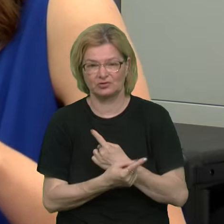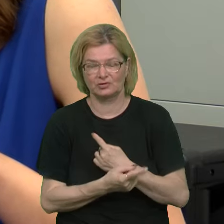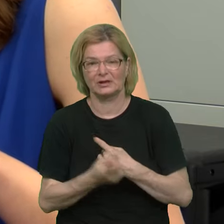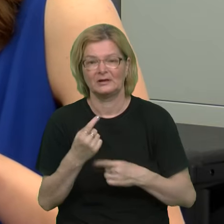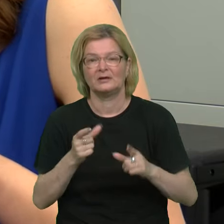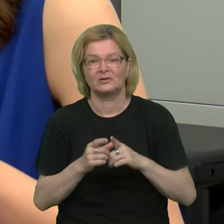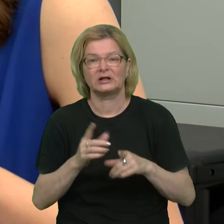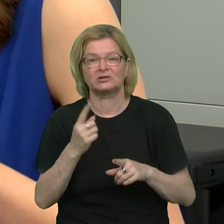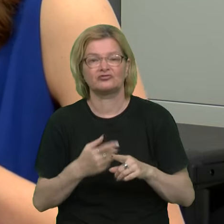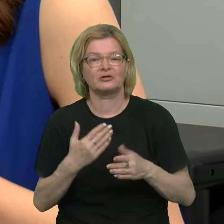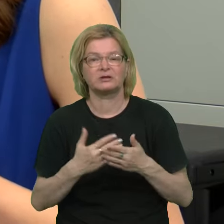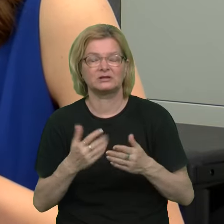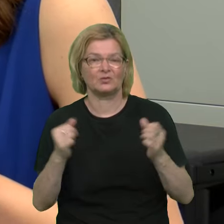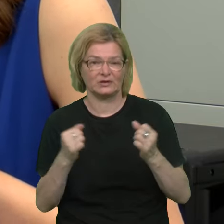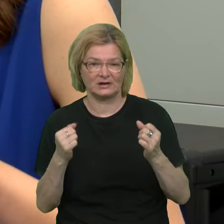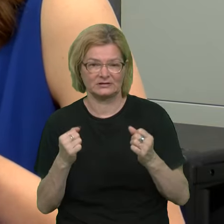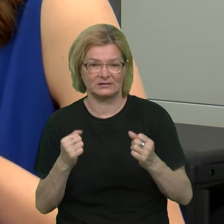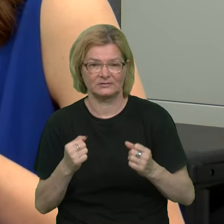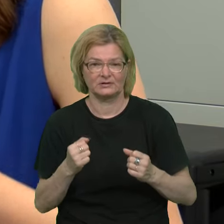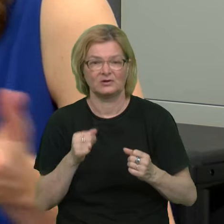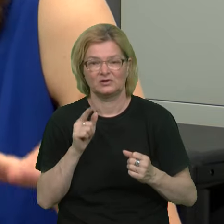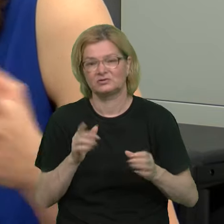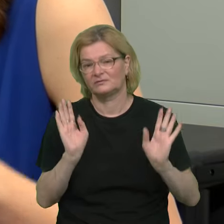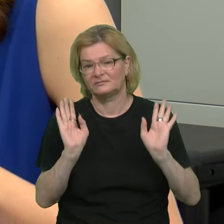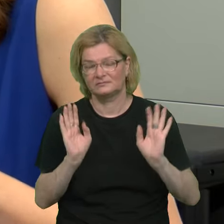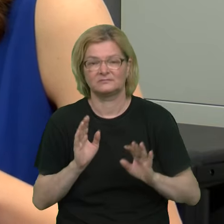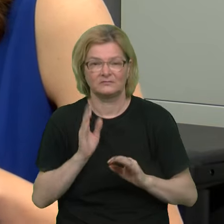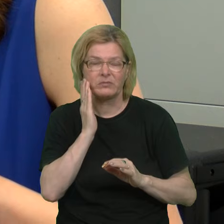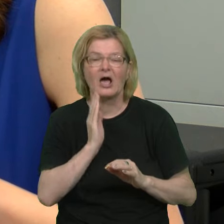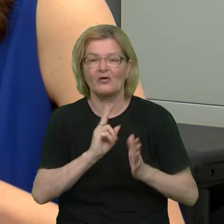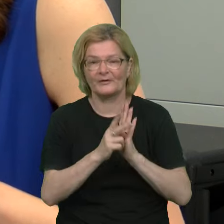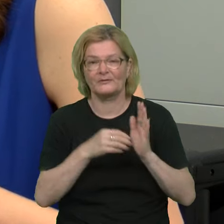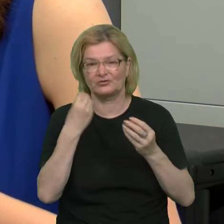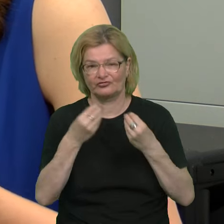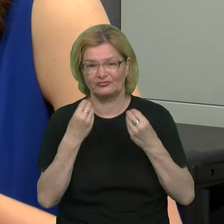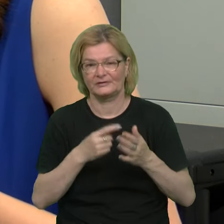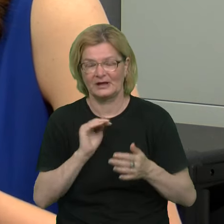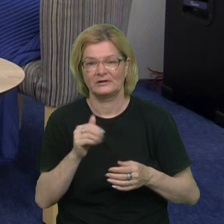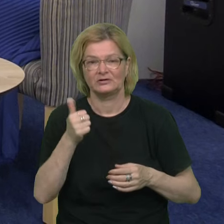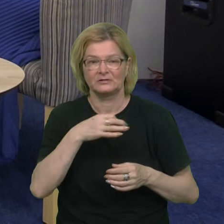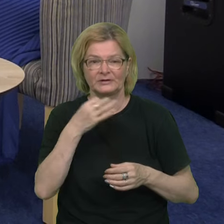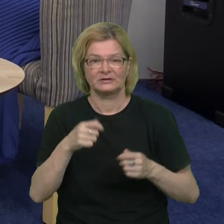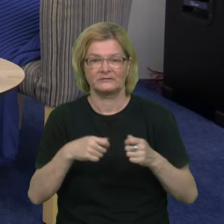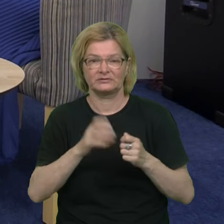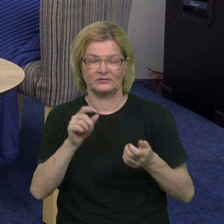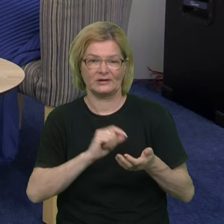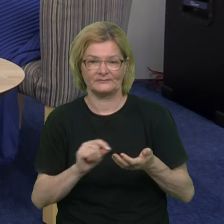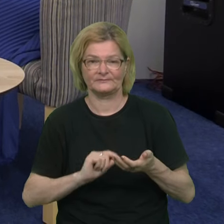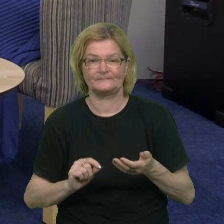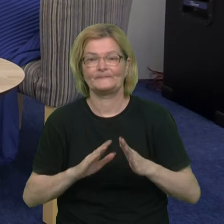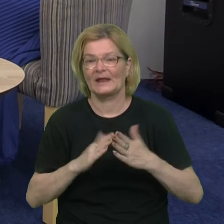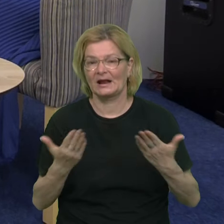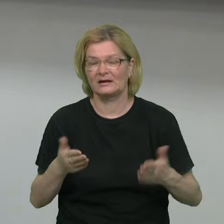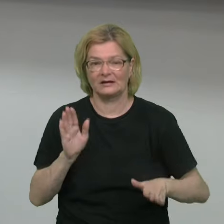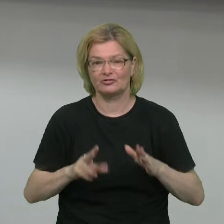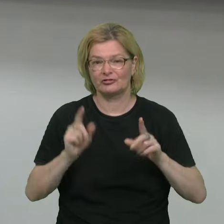znam šta će se od toga desiti. Ako da, to će biti nekad u jesen, ali o tome će biti svi blagovremeno informirani. Jedno pitanje vezano s